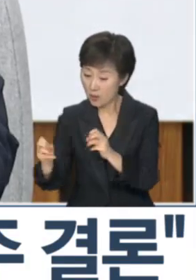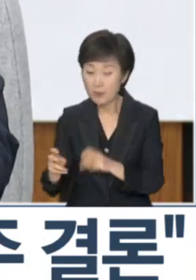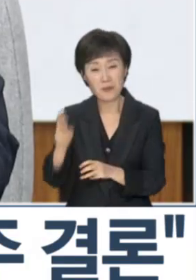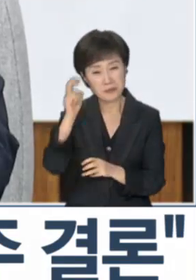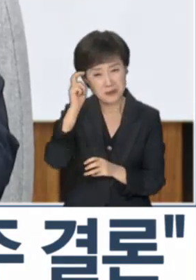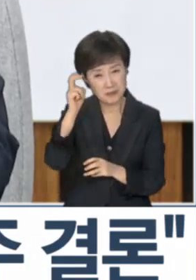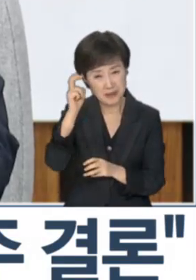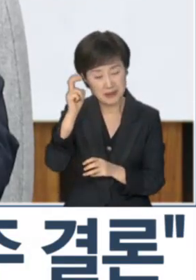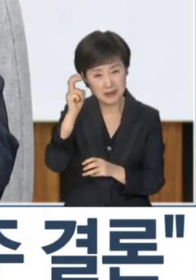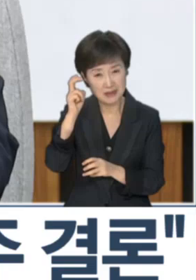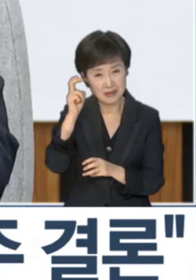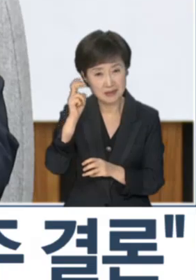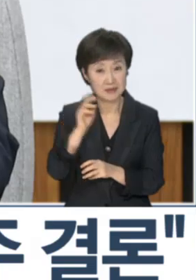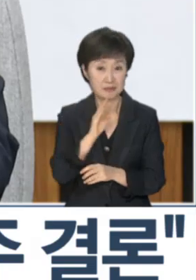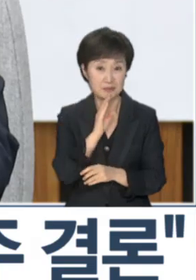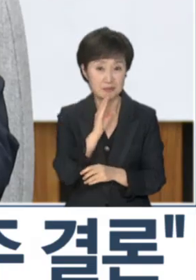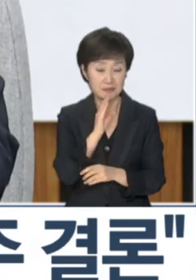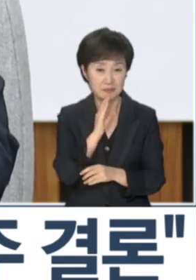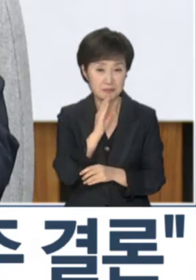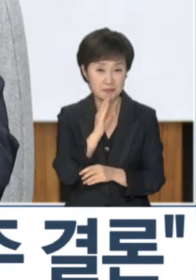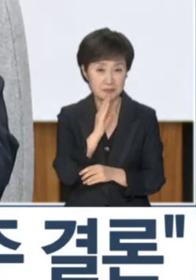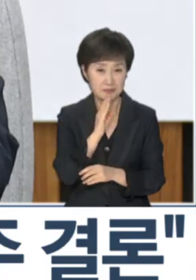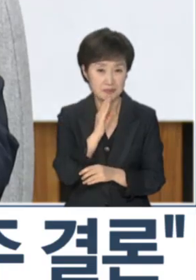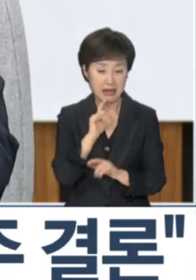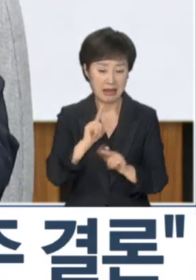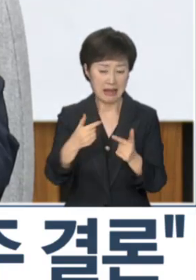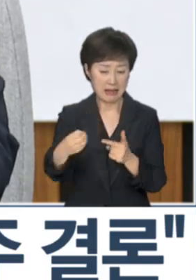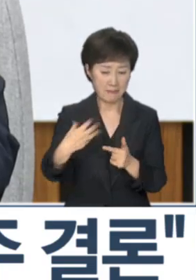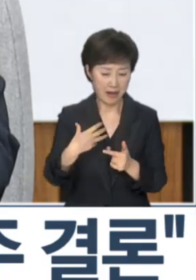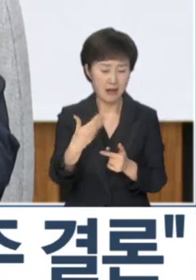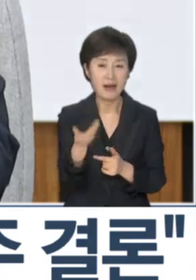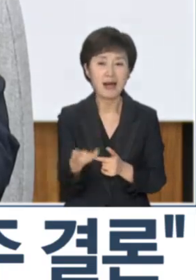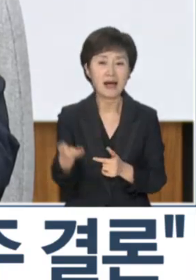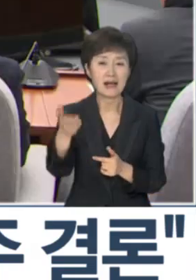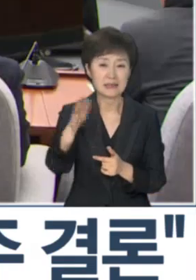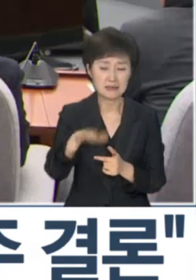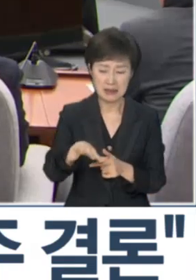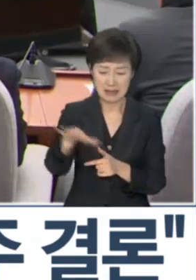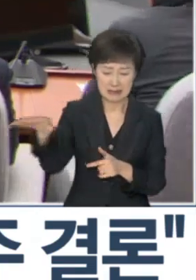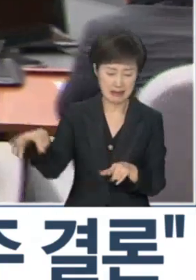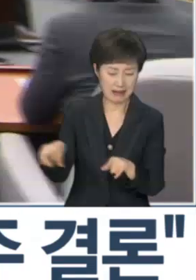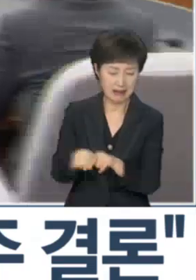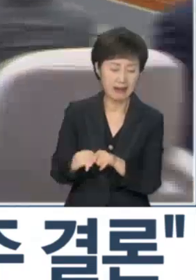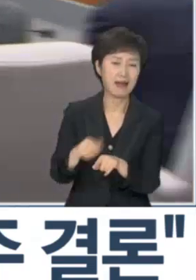그런 분위기가 아니라고 지금 얘기도 하고 있지만 여러 가지 현역 의원들은